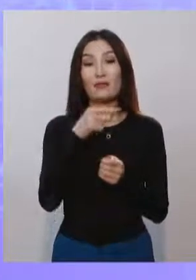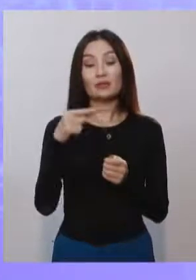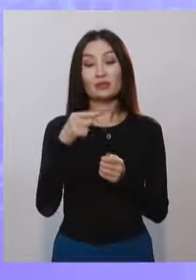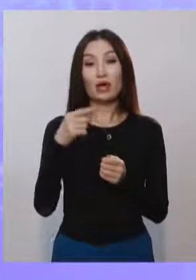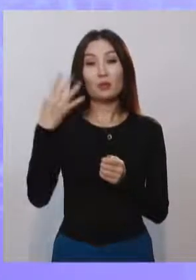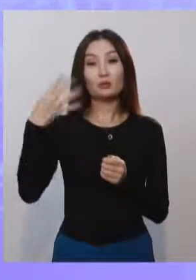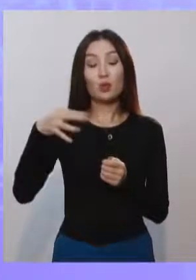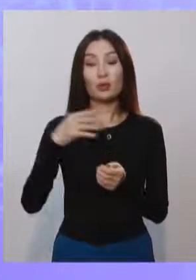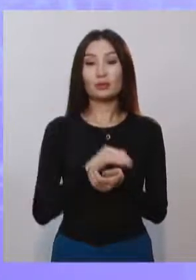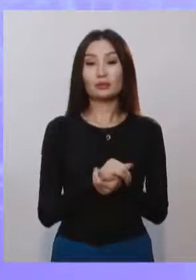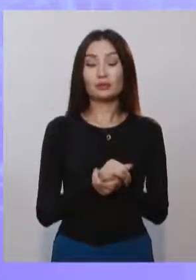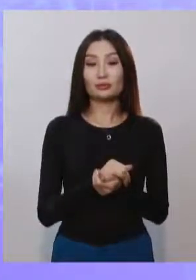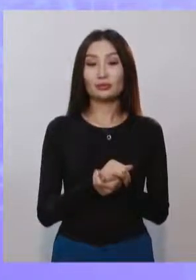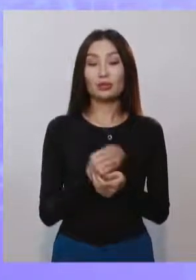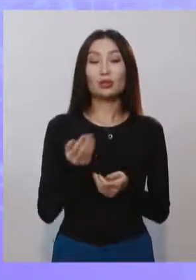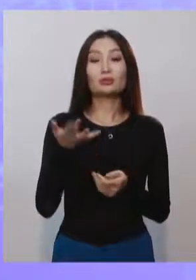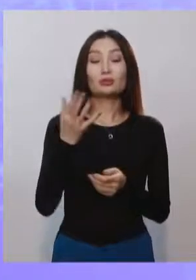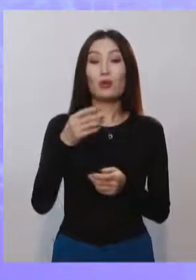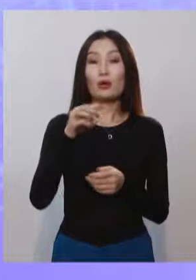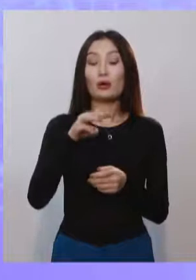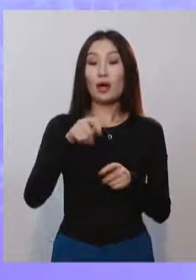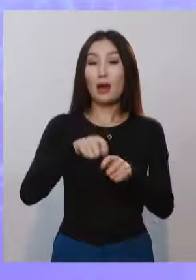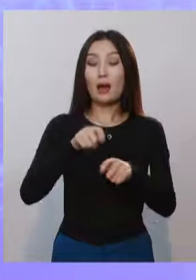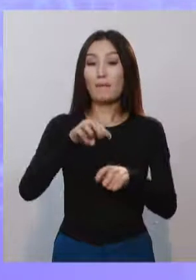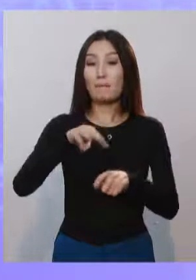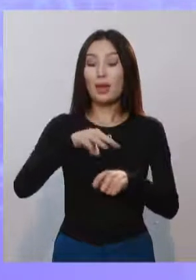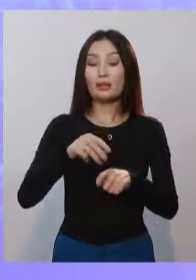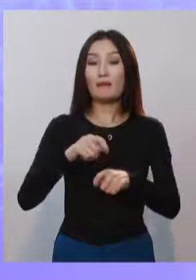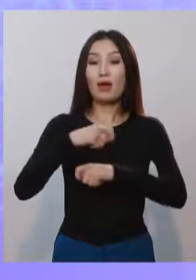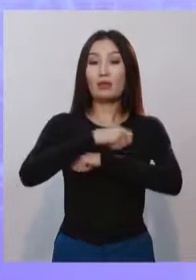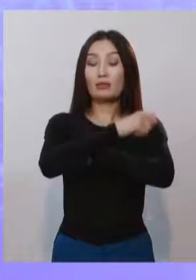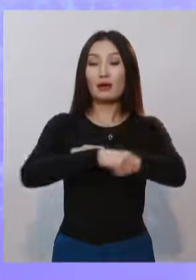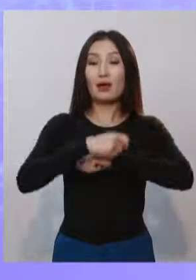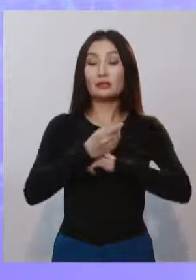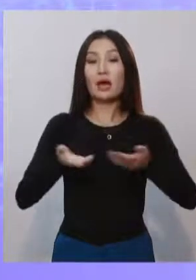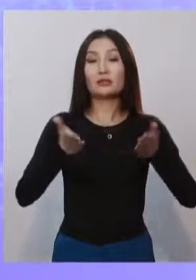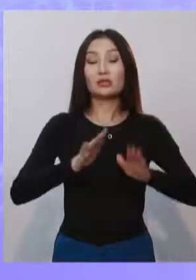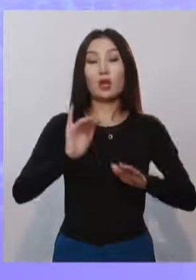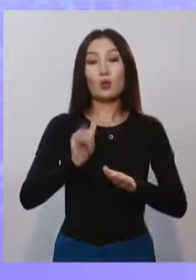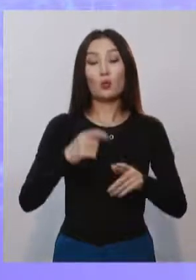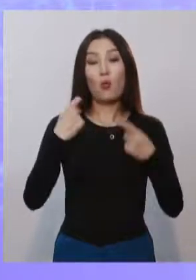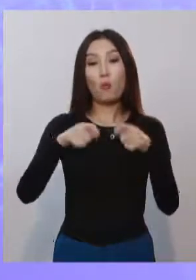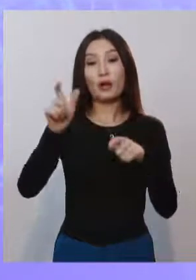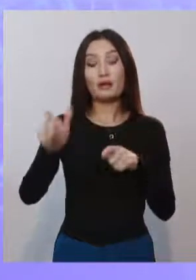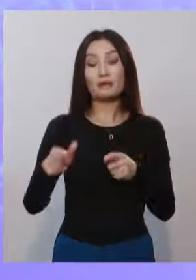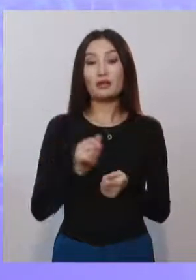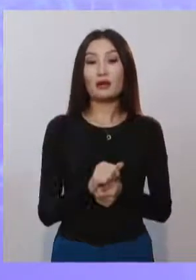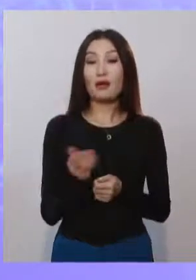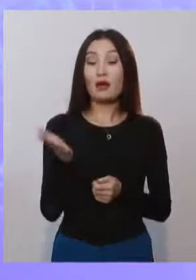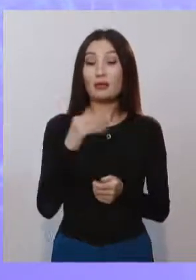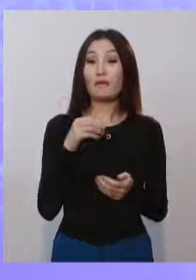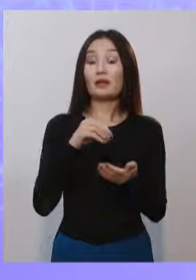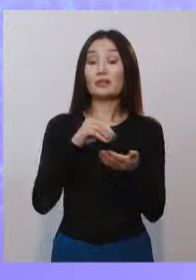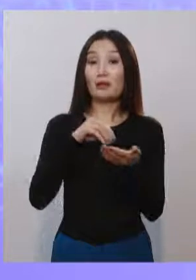40 сколько метров ткани осталось у продавца давайте